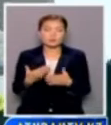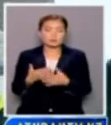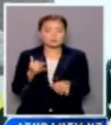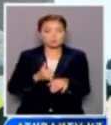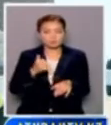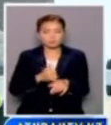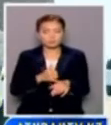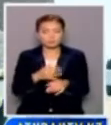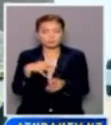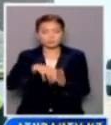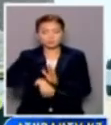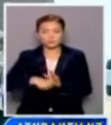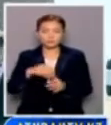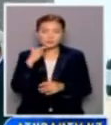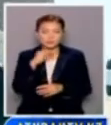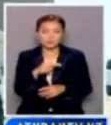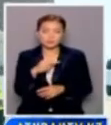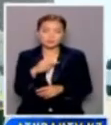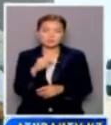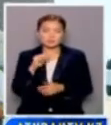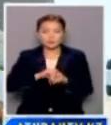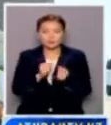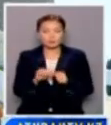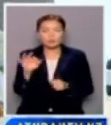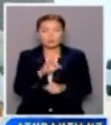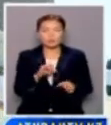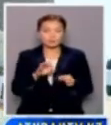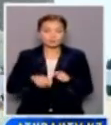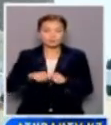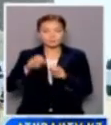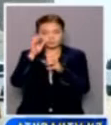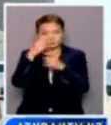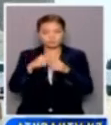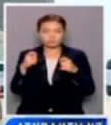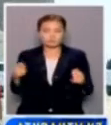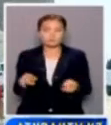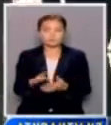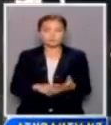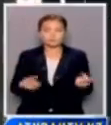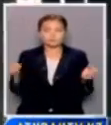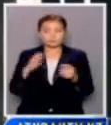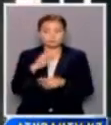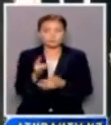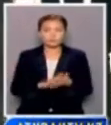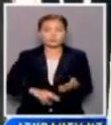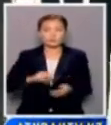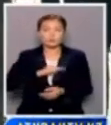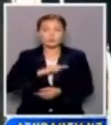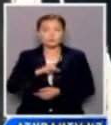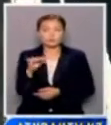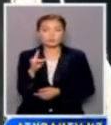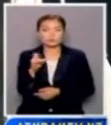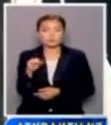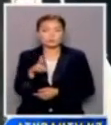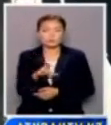асфальттың төселгені, ішіндегі сапасы, ол жөнде осы зертхананың аты шыққаннан кейін белгілі болады. Ары қарай жұмысымызды Нұрсай